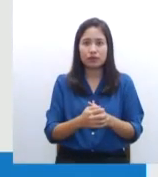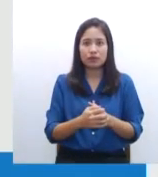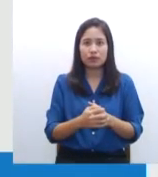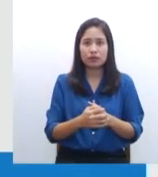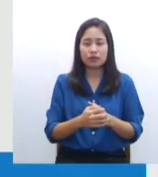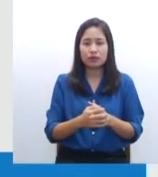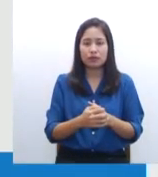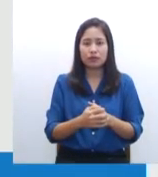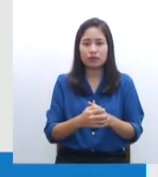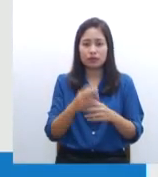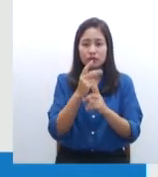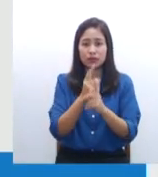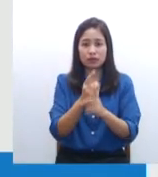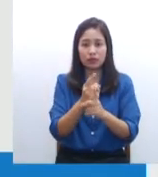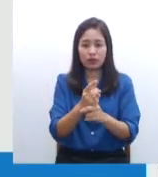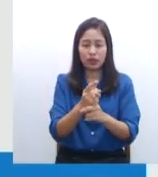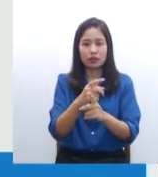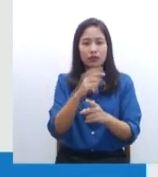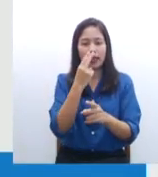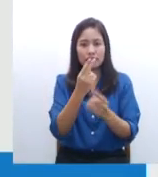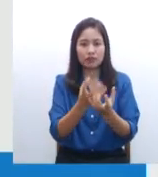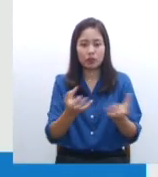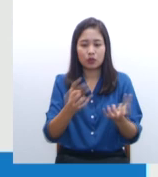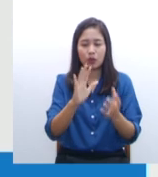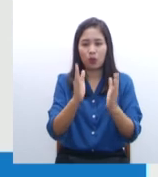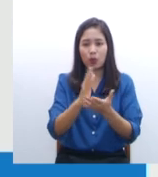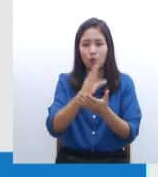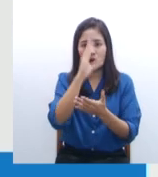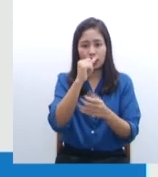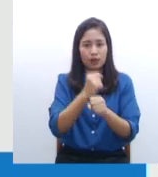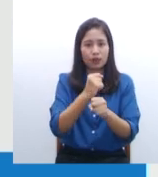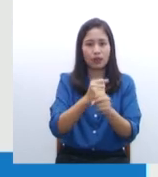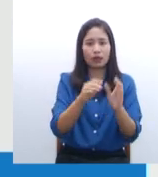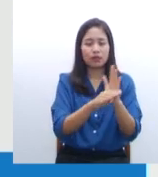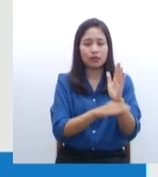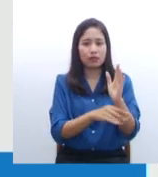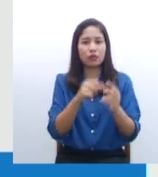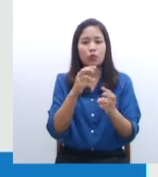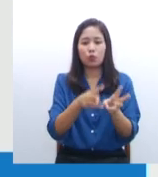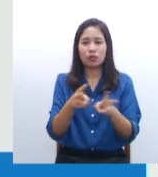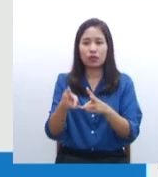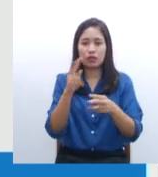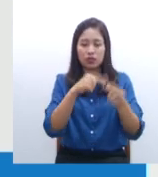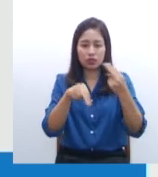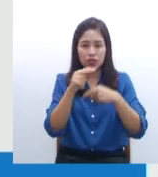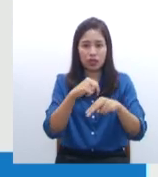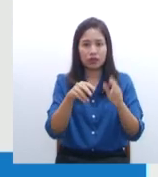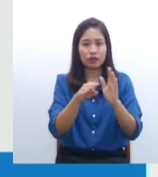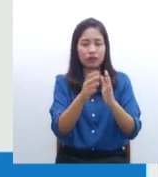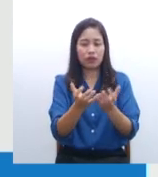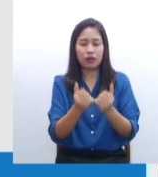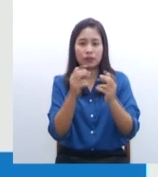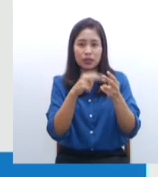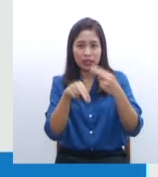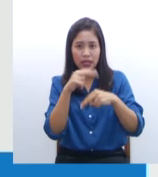การนิเทศติดตามและสะท้อนผลสู่ห้องเรียนดำเนินการโดยผู้นิเทศผู้รับการนิเทศและผู้เกี่ยว